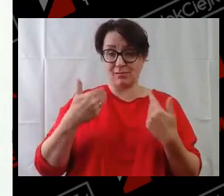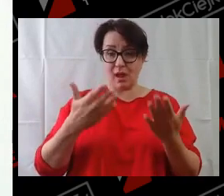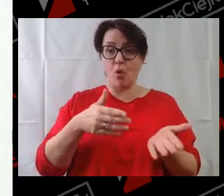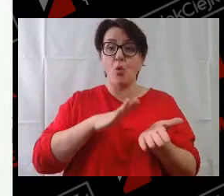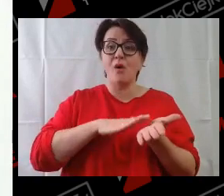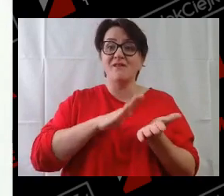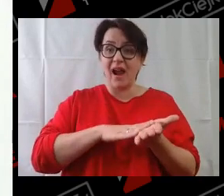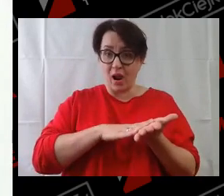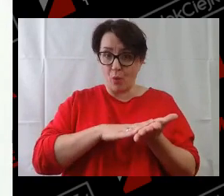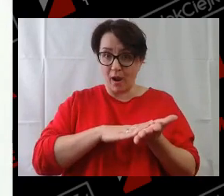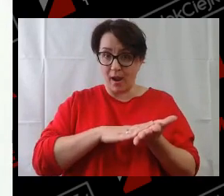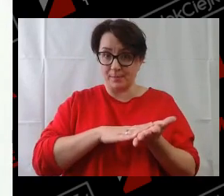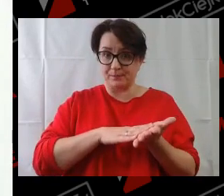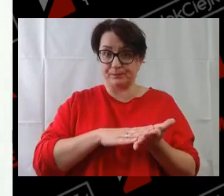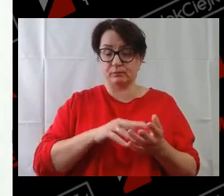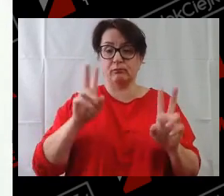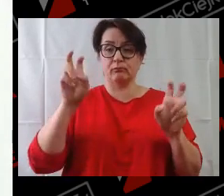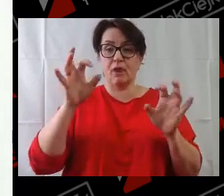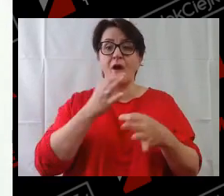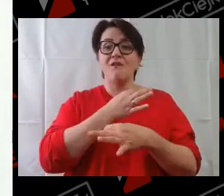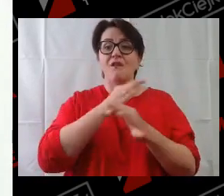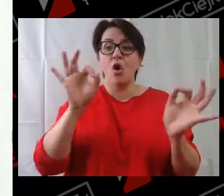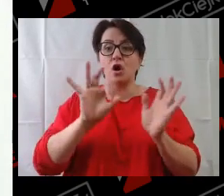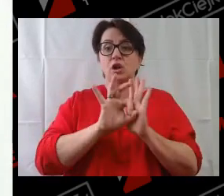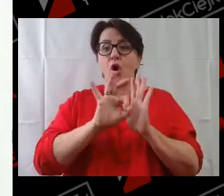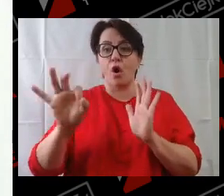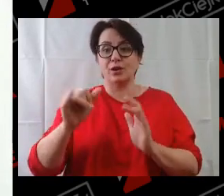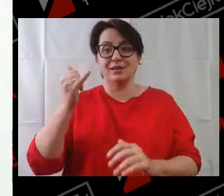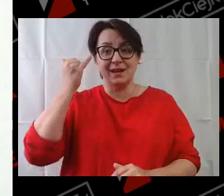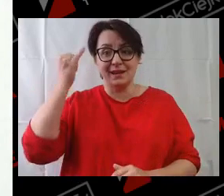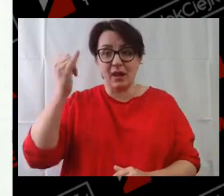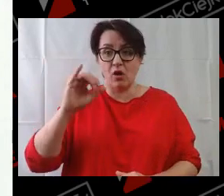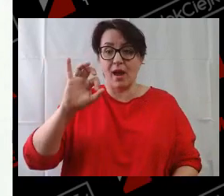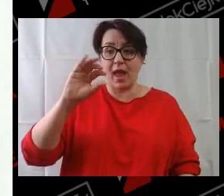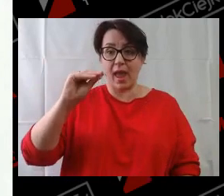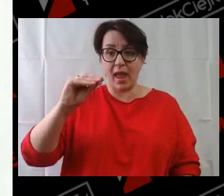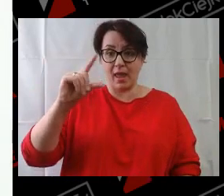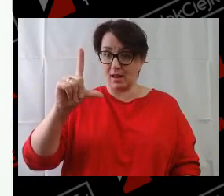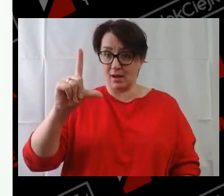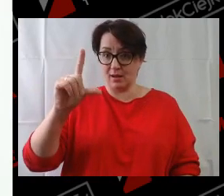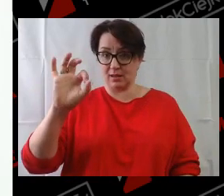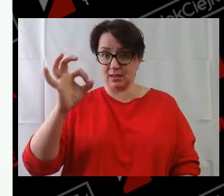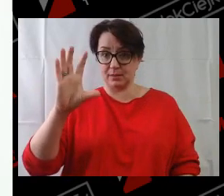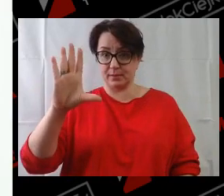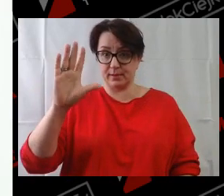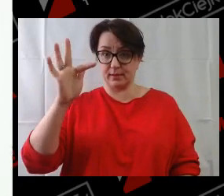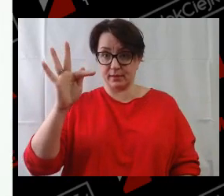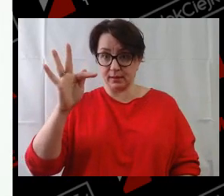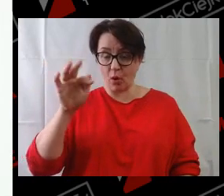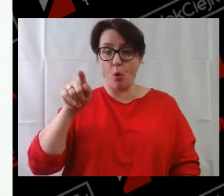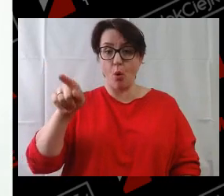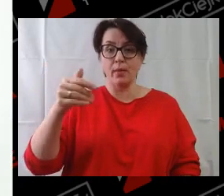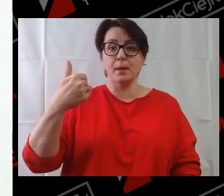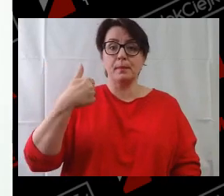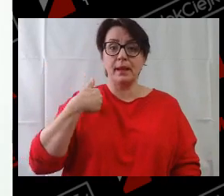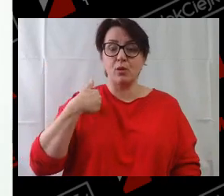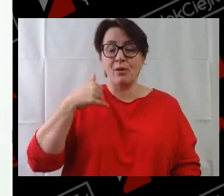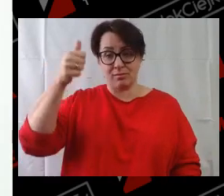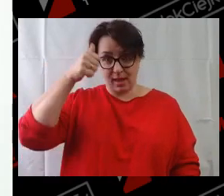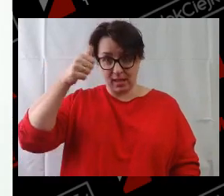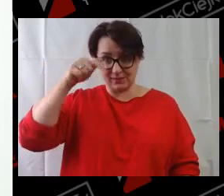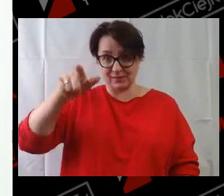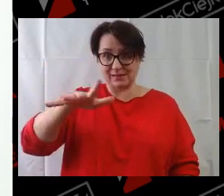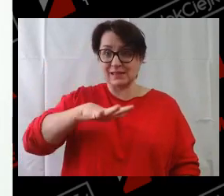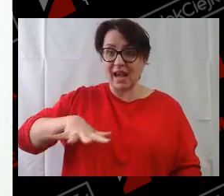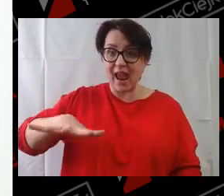uchwały o wolności od ideologii lgbt które zostały nazwane tymi